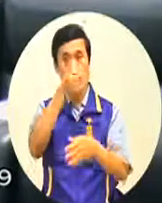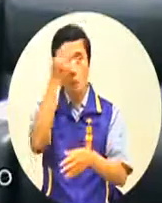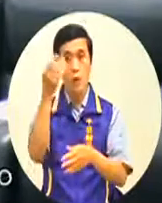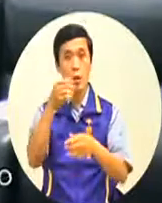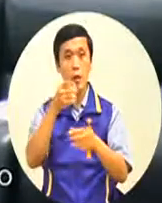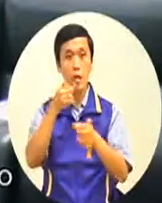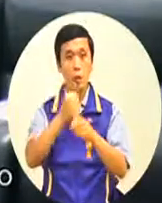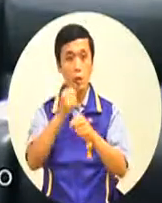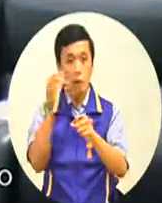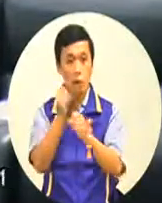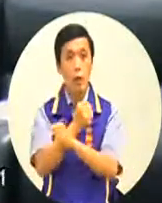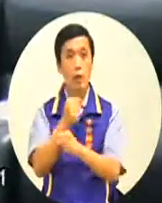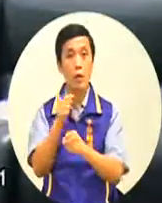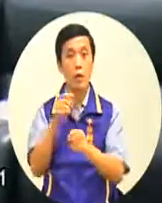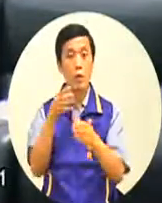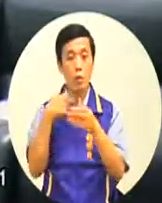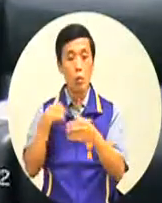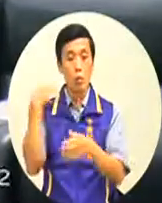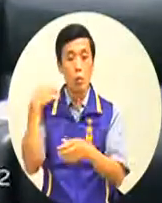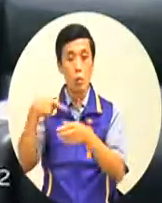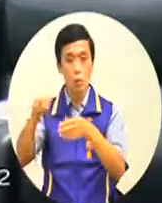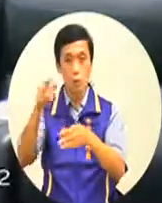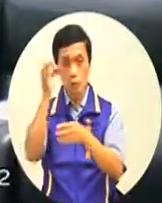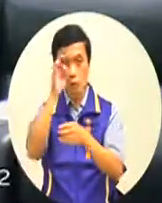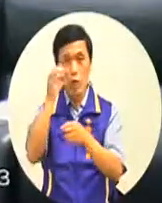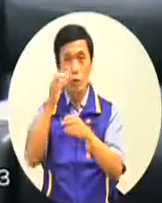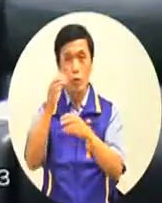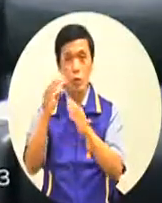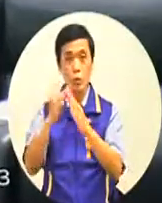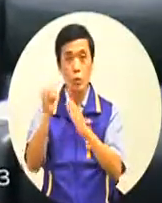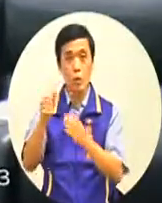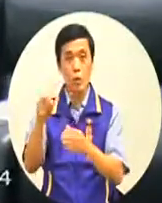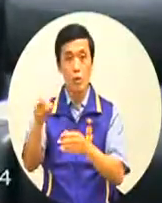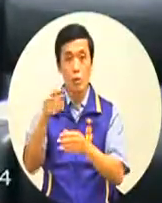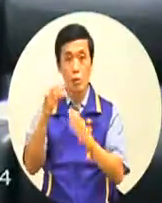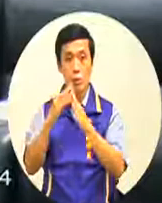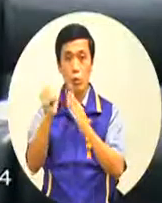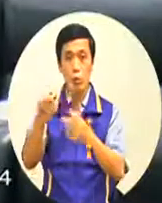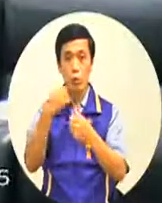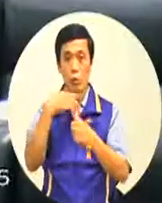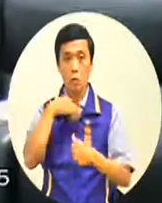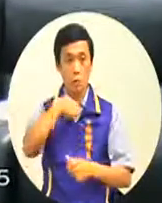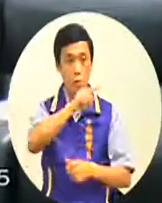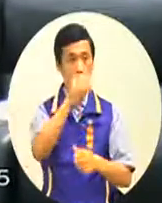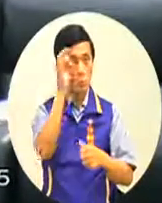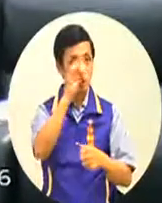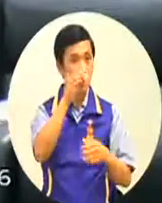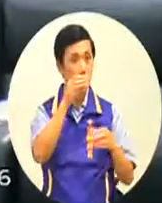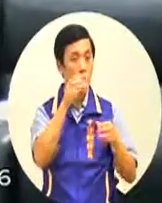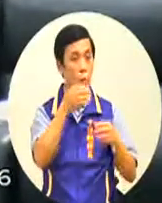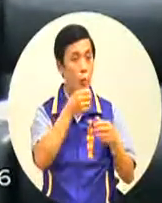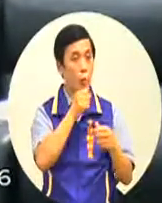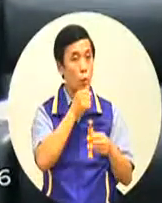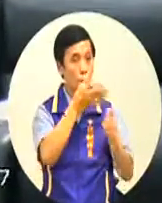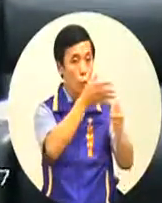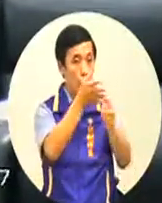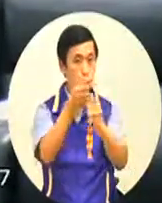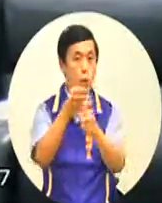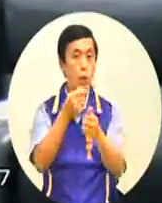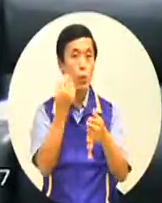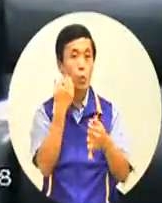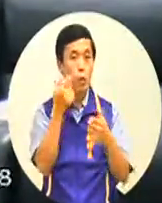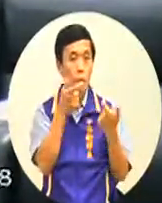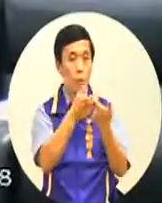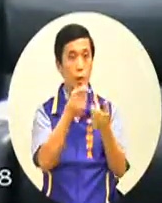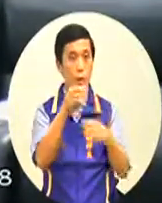有跟局长提到，包括说应该要去做调查，那我觉得这个很好。那调查以后我们要怎么去做？如何搭配哦，金发